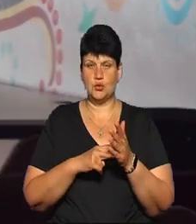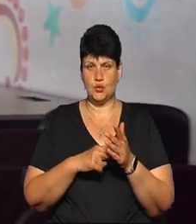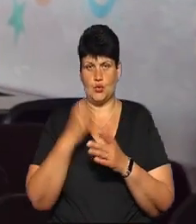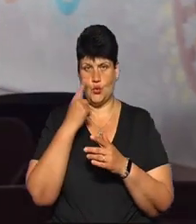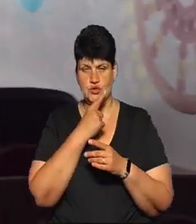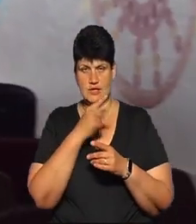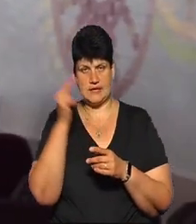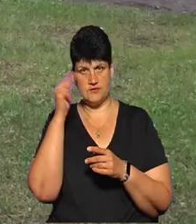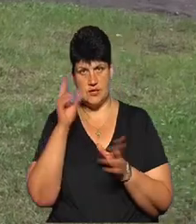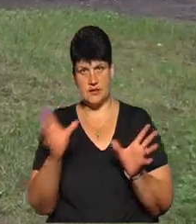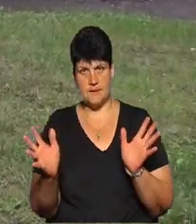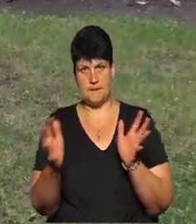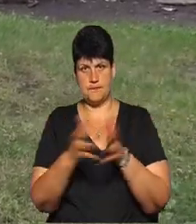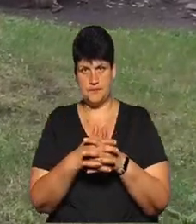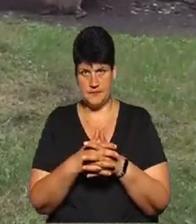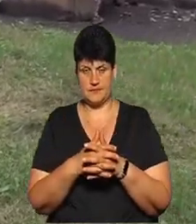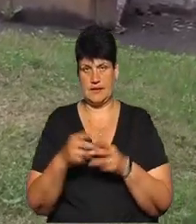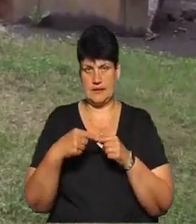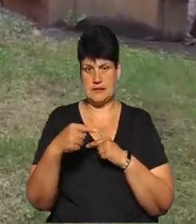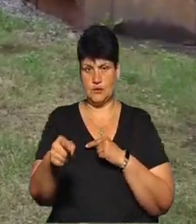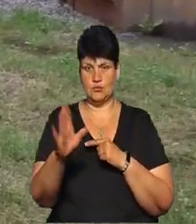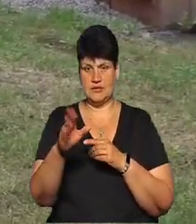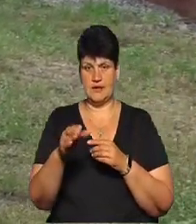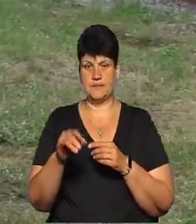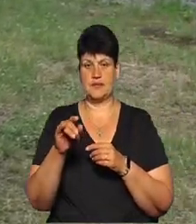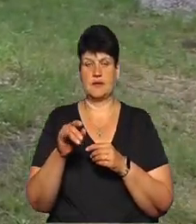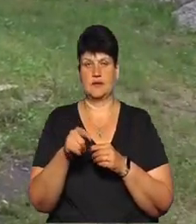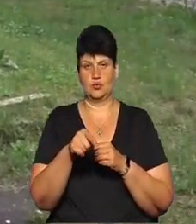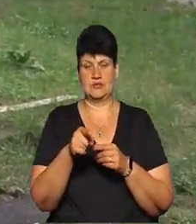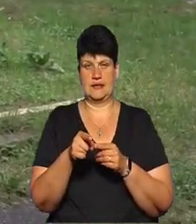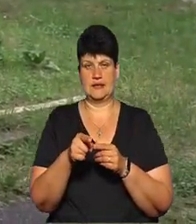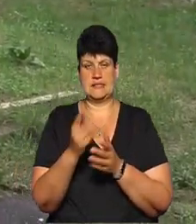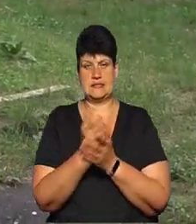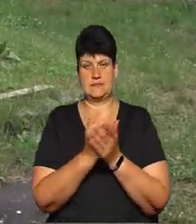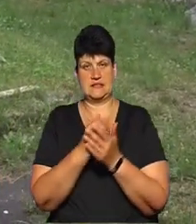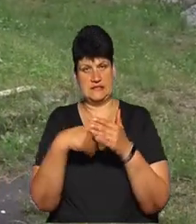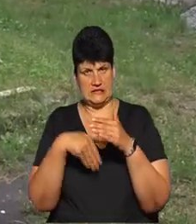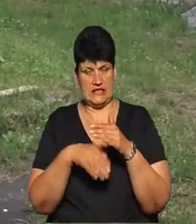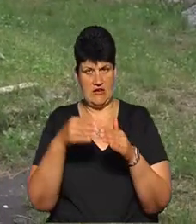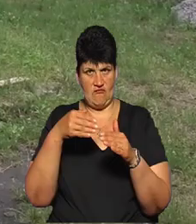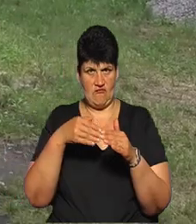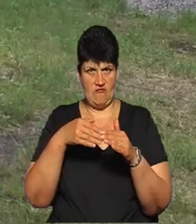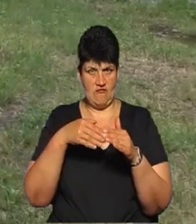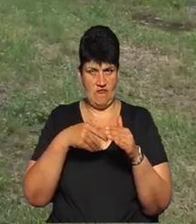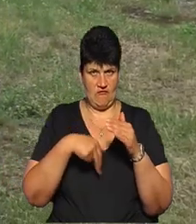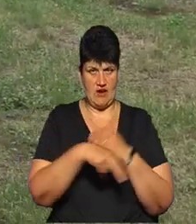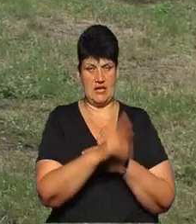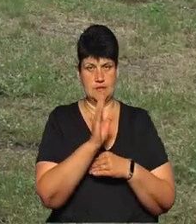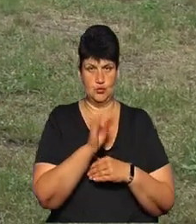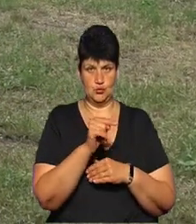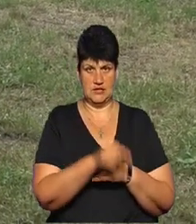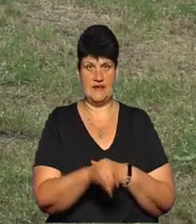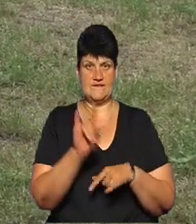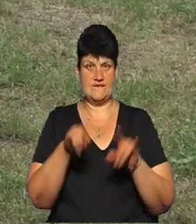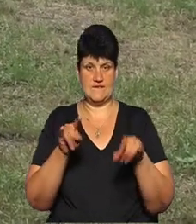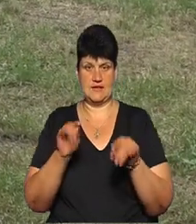поєднувати з дистанційним. Отут буде аварійний вихід, тобто він обов'язково має бути. Два виходи таких і аварійний сюди. Ці вікна ми